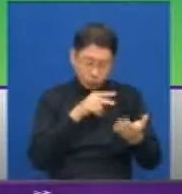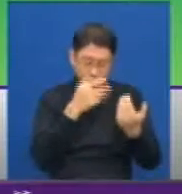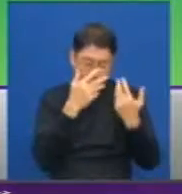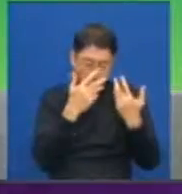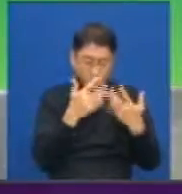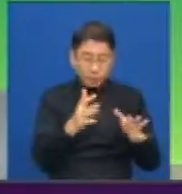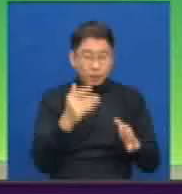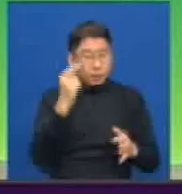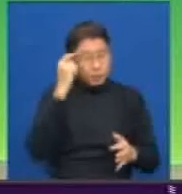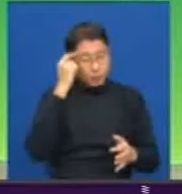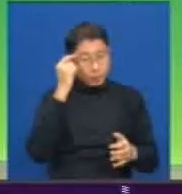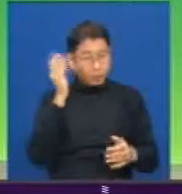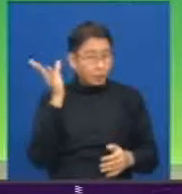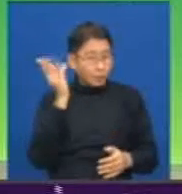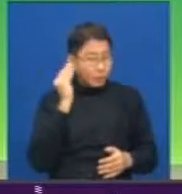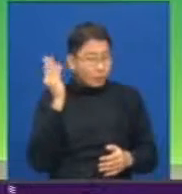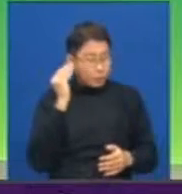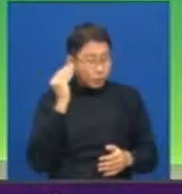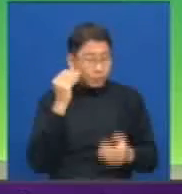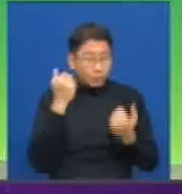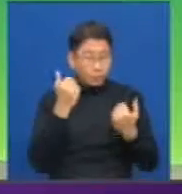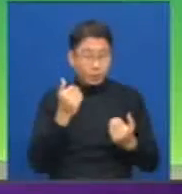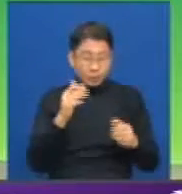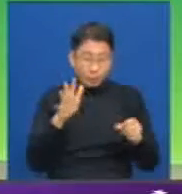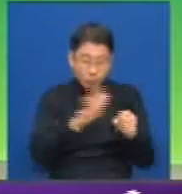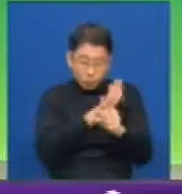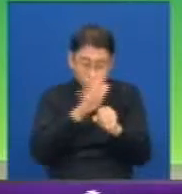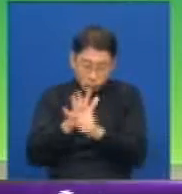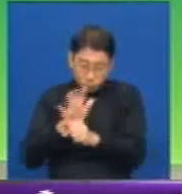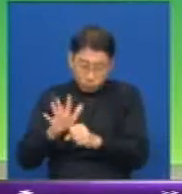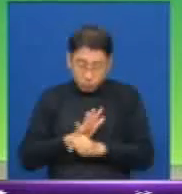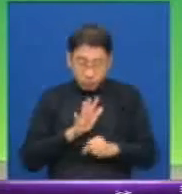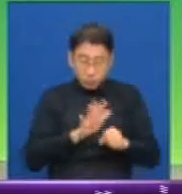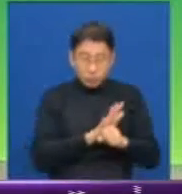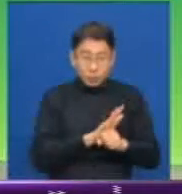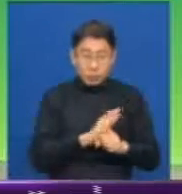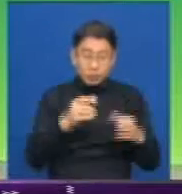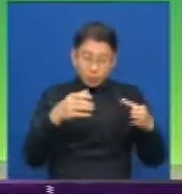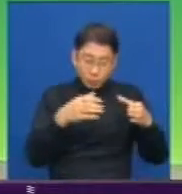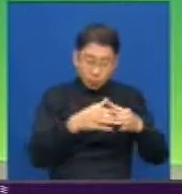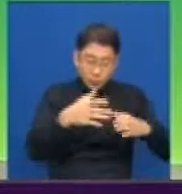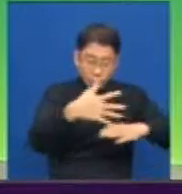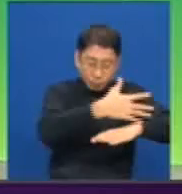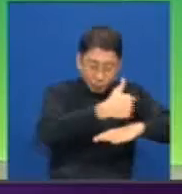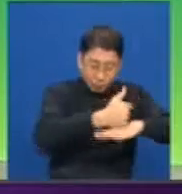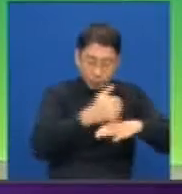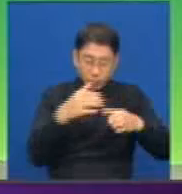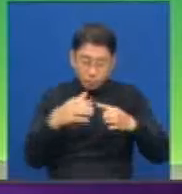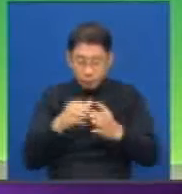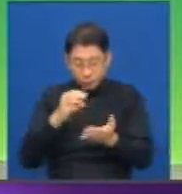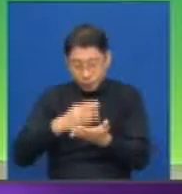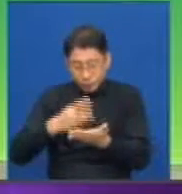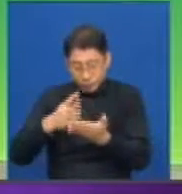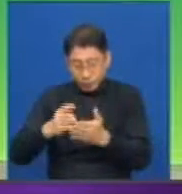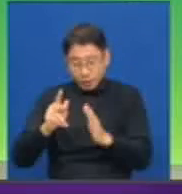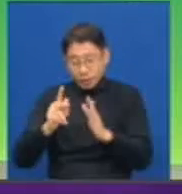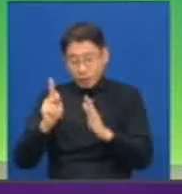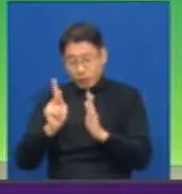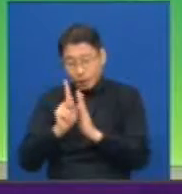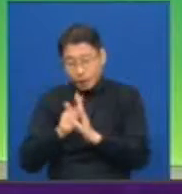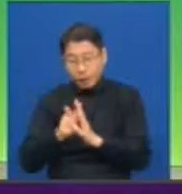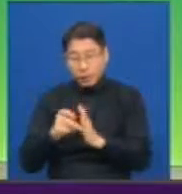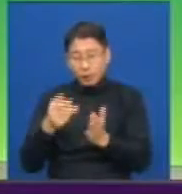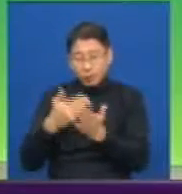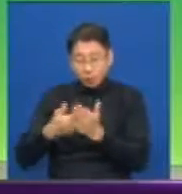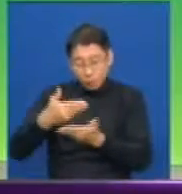านได้รับฟังมาเกือบครบหมดทุกอย่างนะครับไม่ว่าจะเป็นกลุ่มการเมืองกลุ่มนักวิชาการนักธุรกิจ